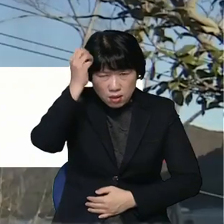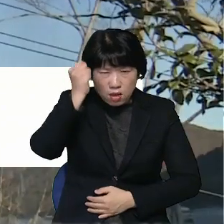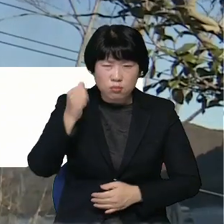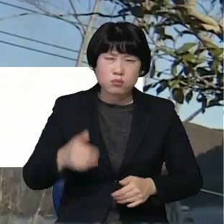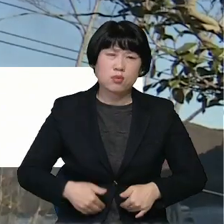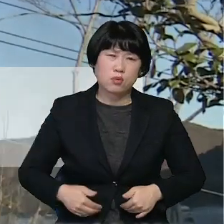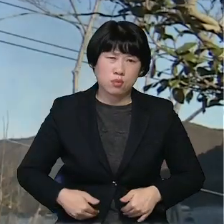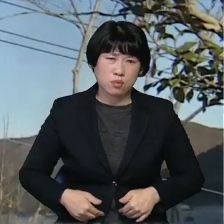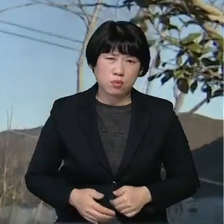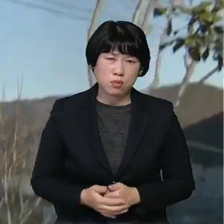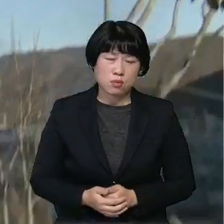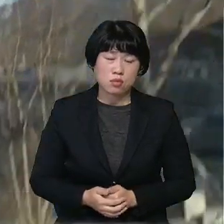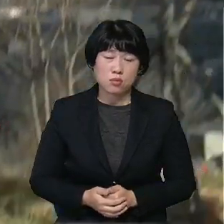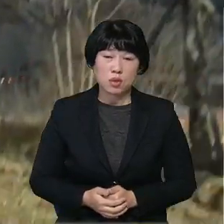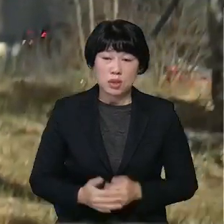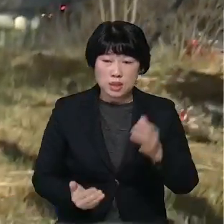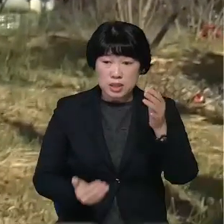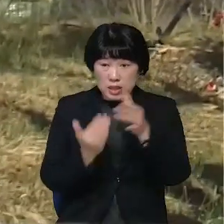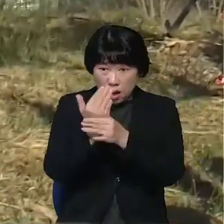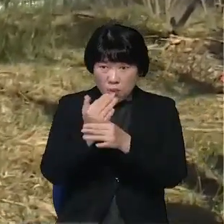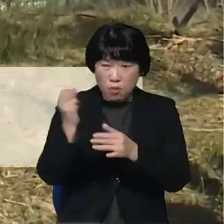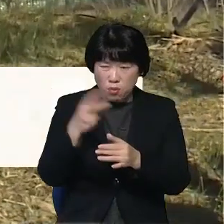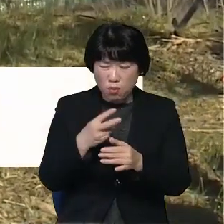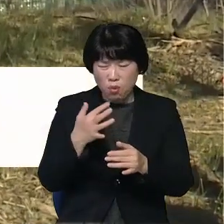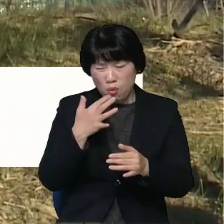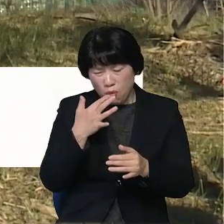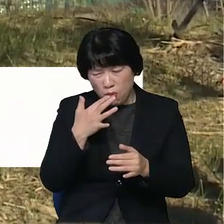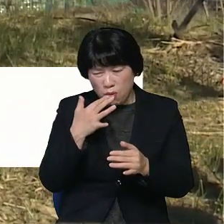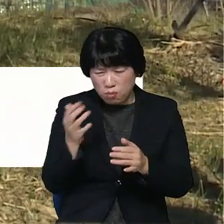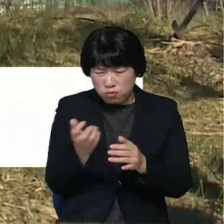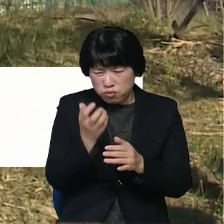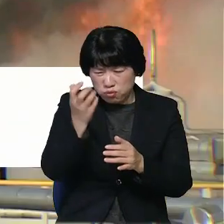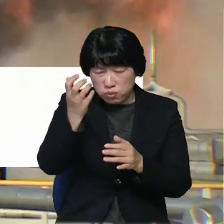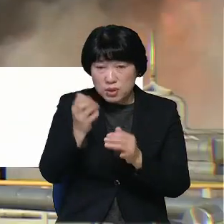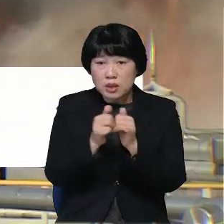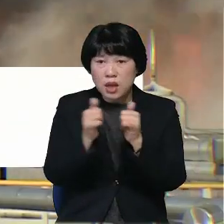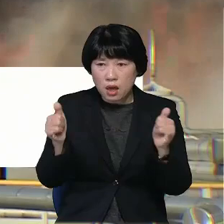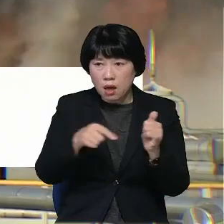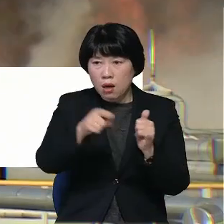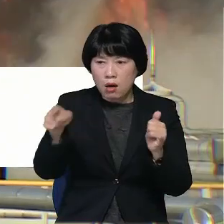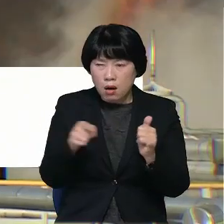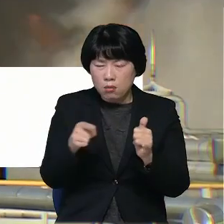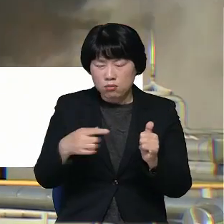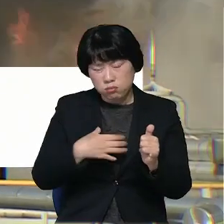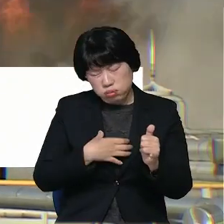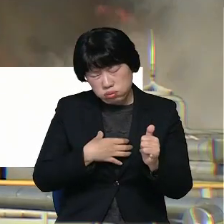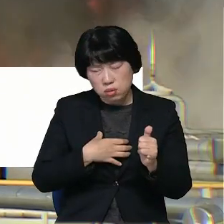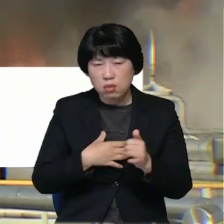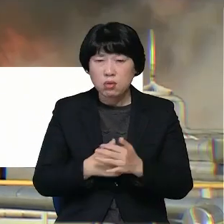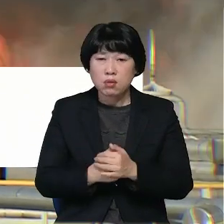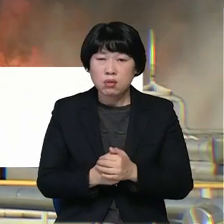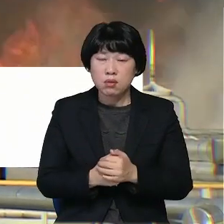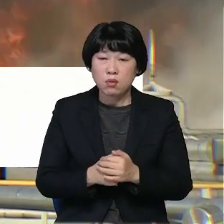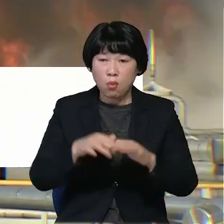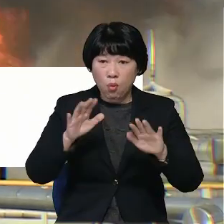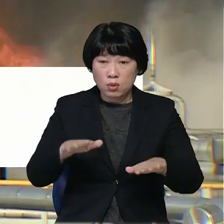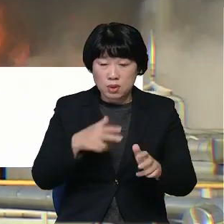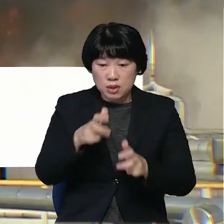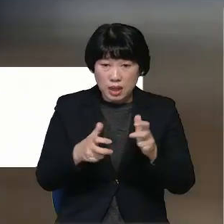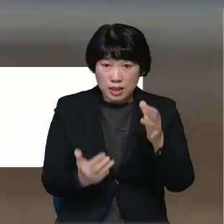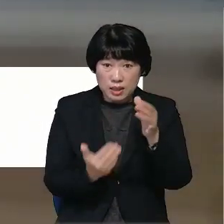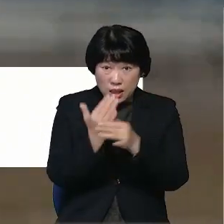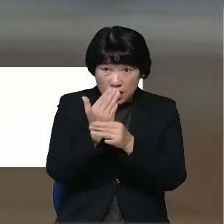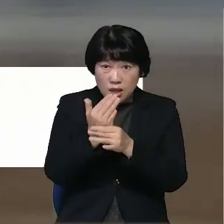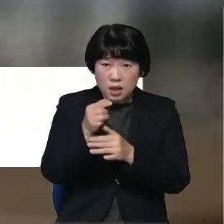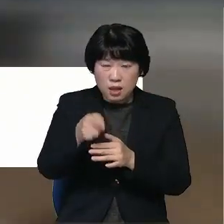하고. 사고에 이은 유독가스 누출에 따라 주민들의 우려도 커지고 있습니다. 특히 이번 산단